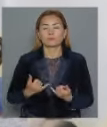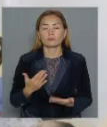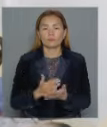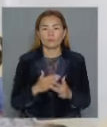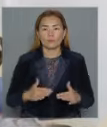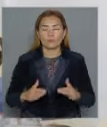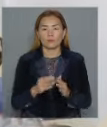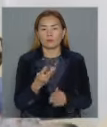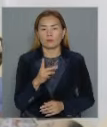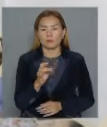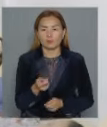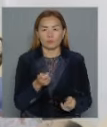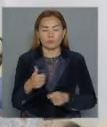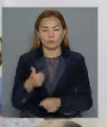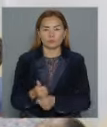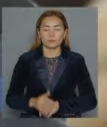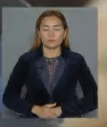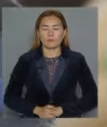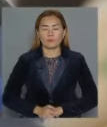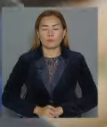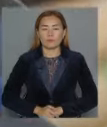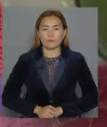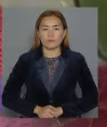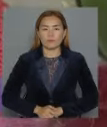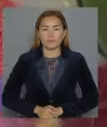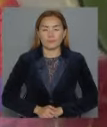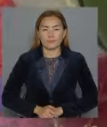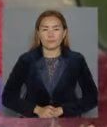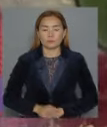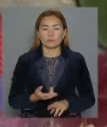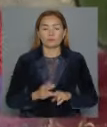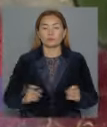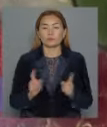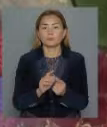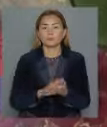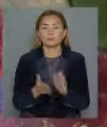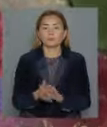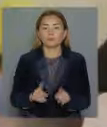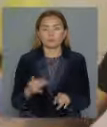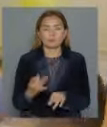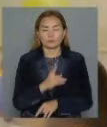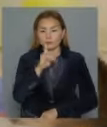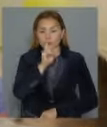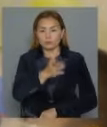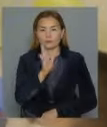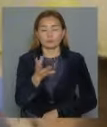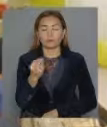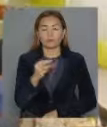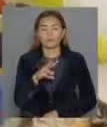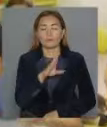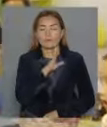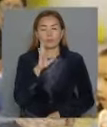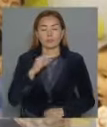детского дома «Шанрах» и руководству этого учреждения. Такие встречи организуются только раз в год. Кроме того,